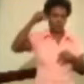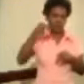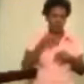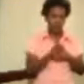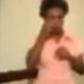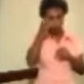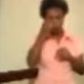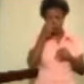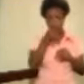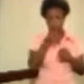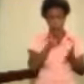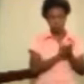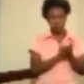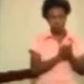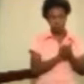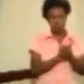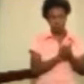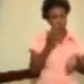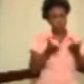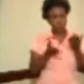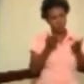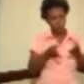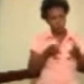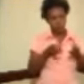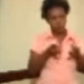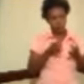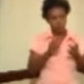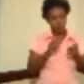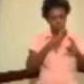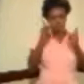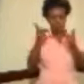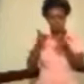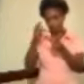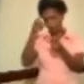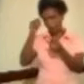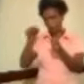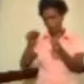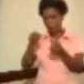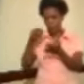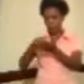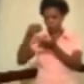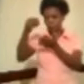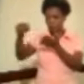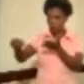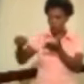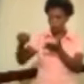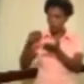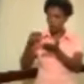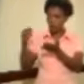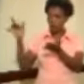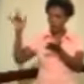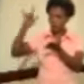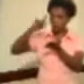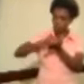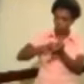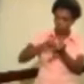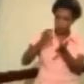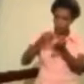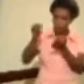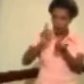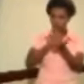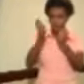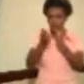baie que, où on doit décider de faire, et des ports de plaisance ou bien port commercial. Et, côté qu'on a fait des grands